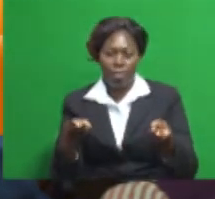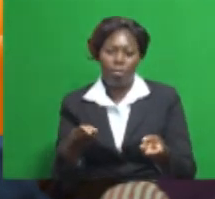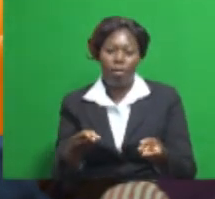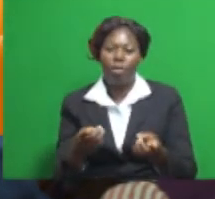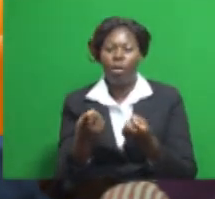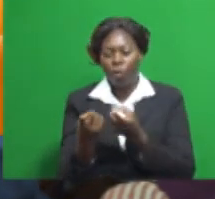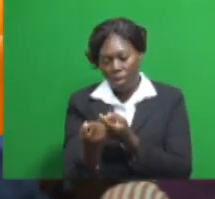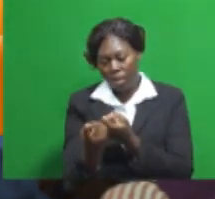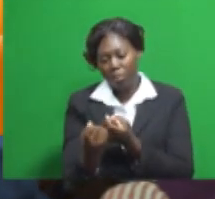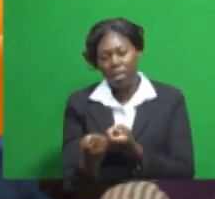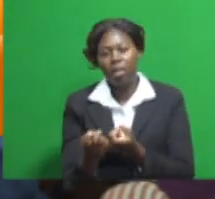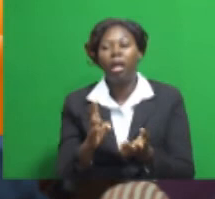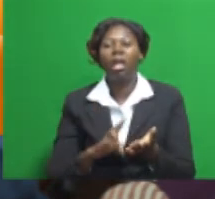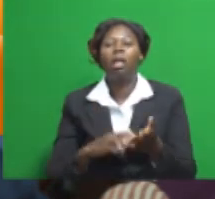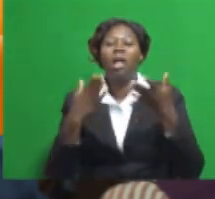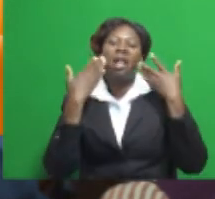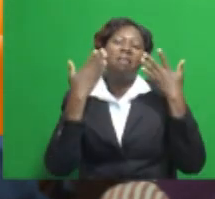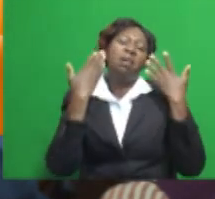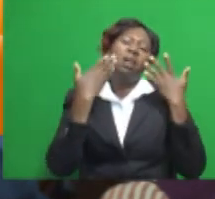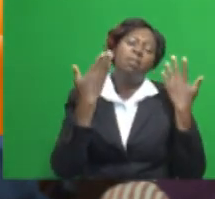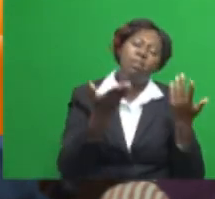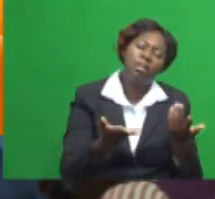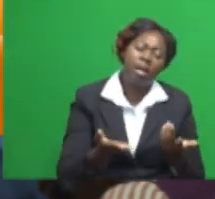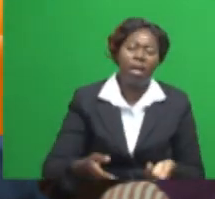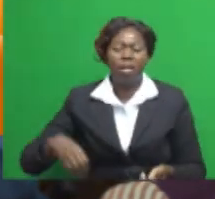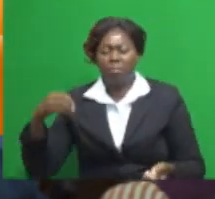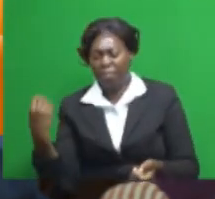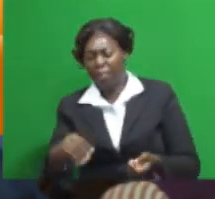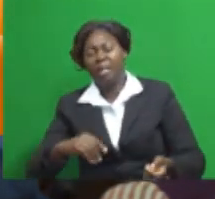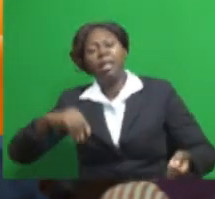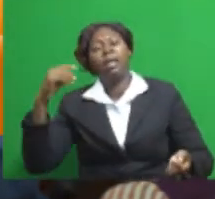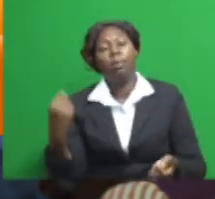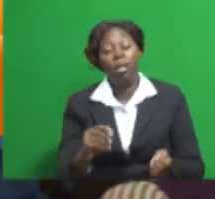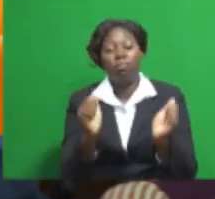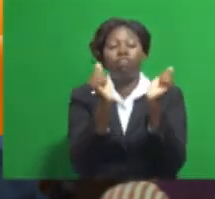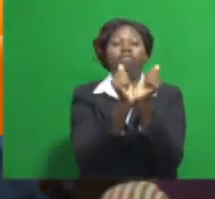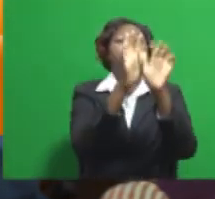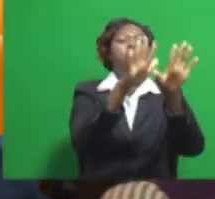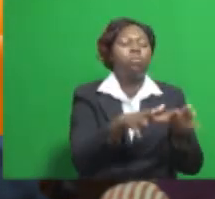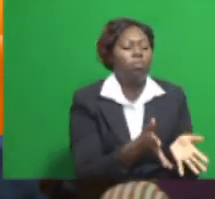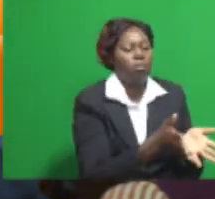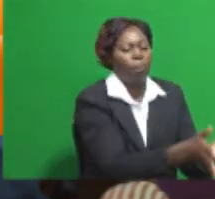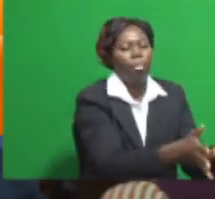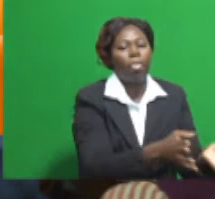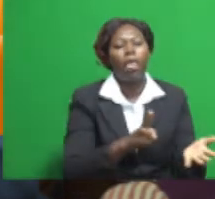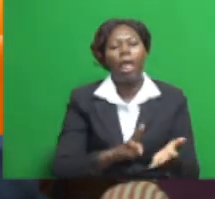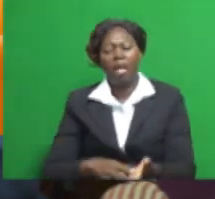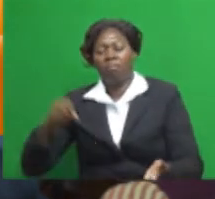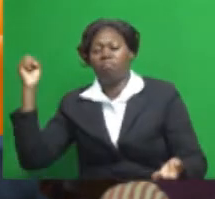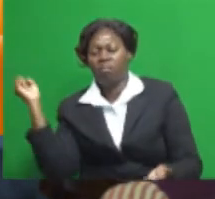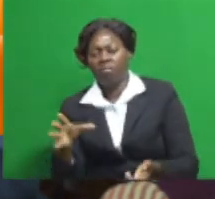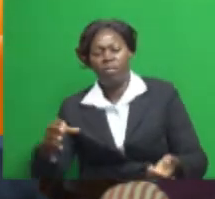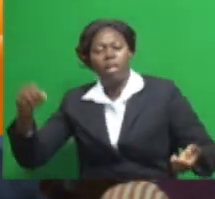vakaidzwa vachisekwa vachirobwa zvikuru uyezve vachisungwa vachiiswa mutorongo vakatakwa